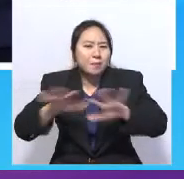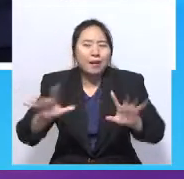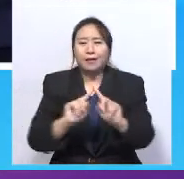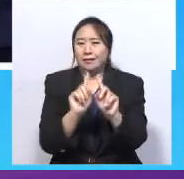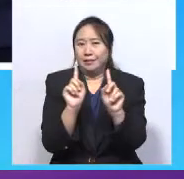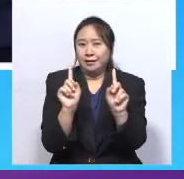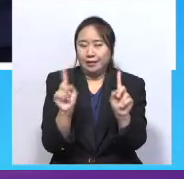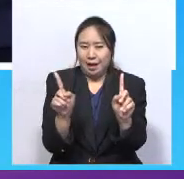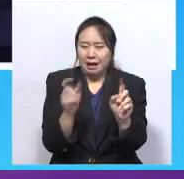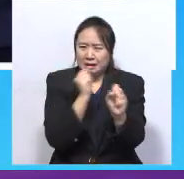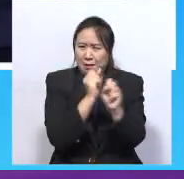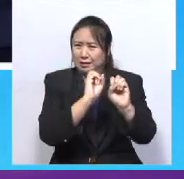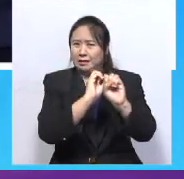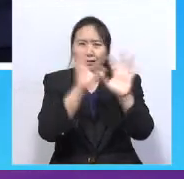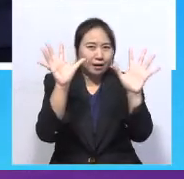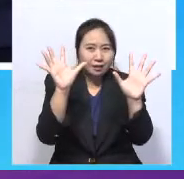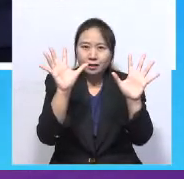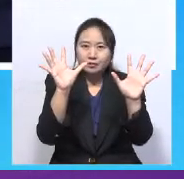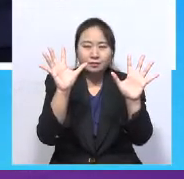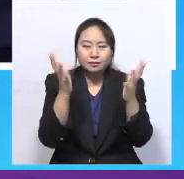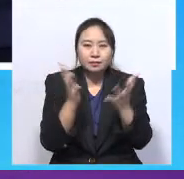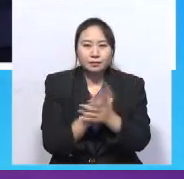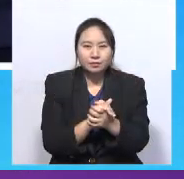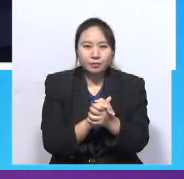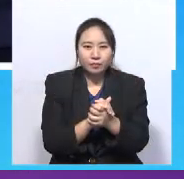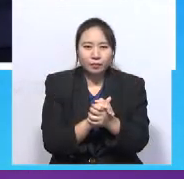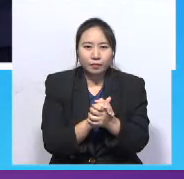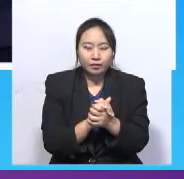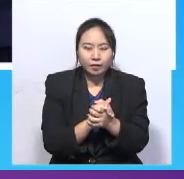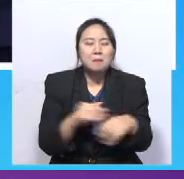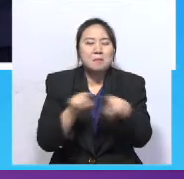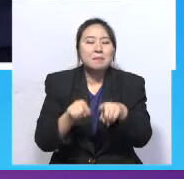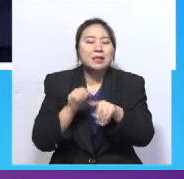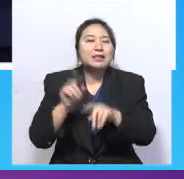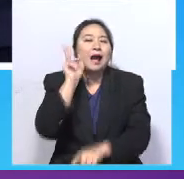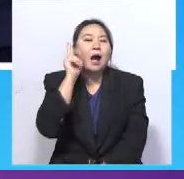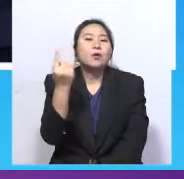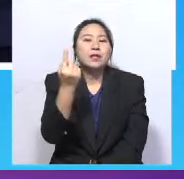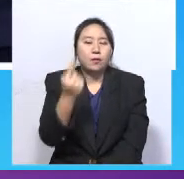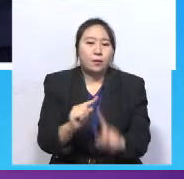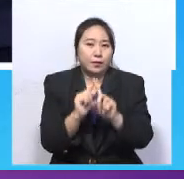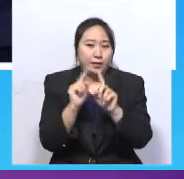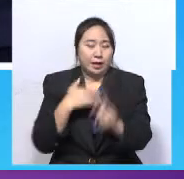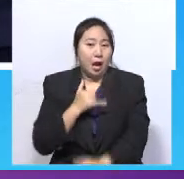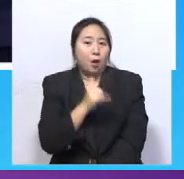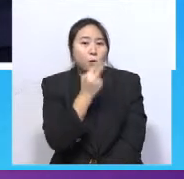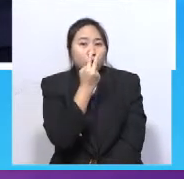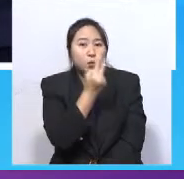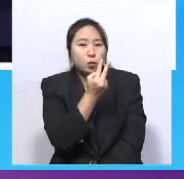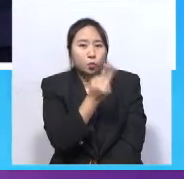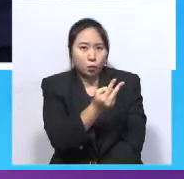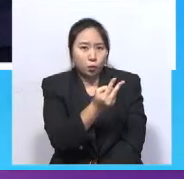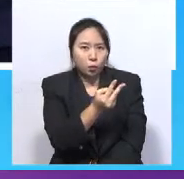การอะไรชัดเจนนะครับว่าเราก็เป็นแต่เพียงข่าวครับผมแต่ว่าเท่าที่ไปดูก็คือว่ากระบวนการเนี้ย